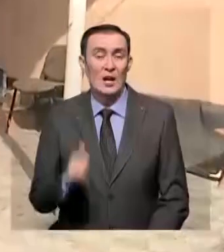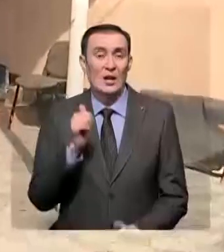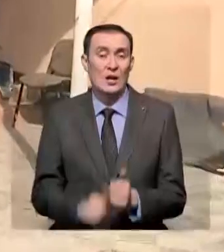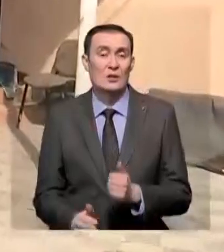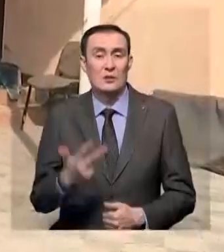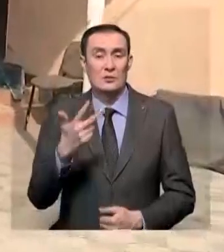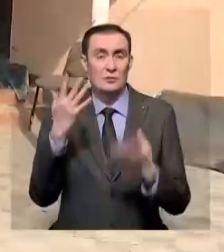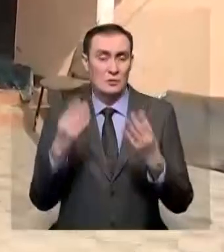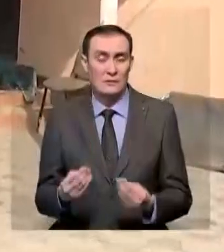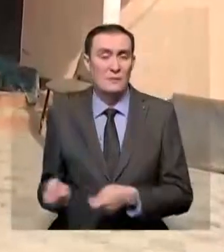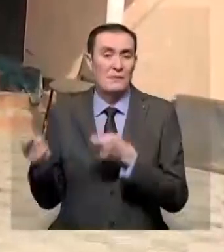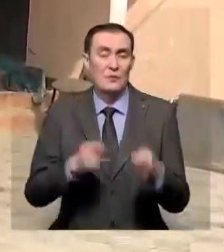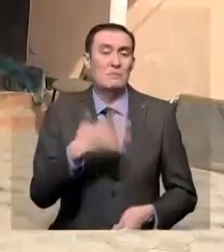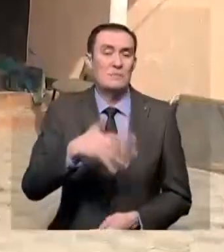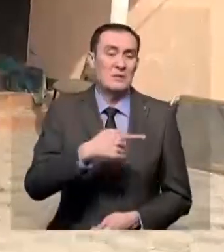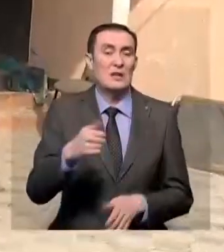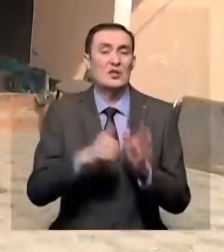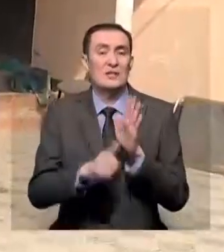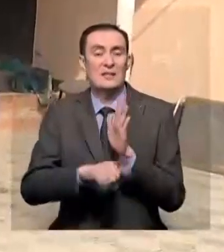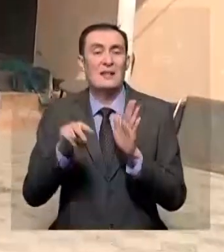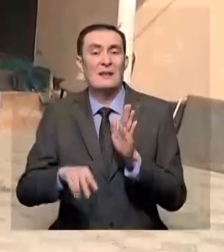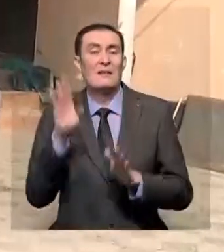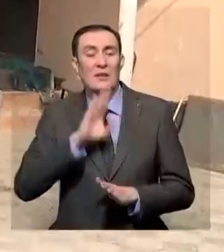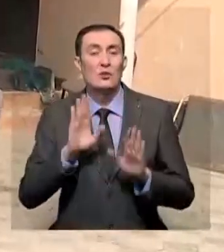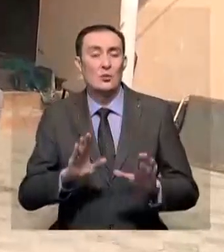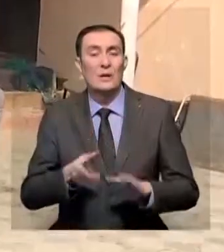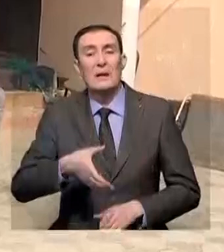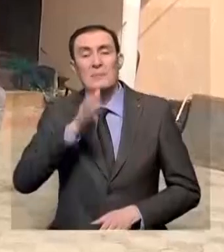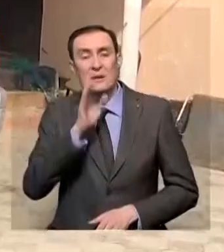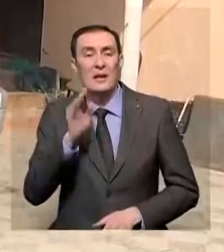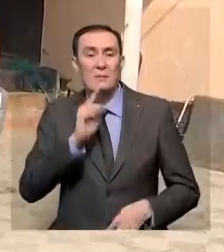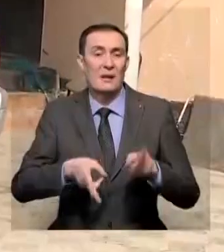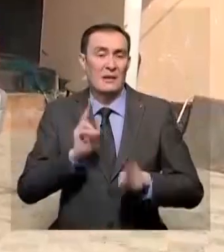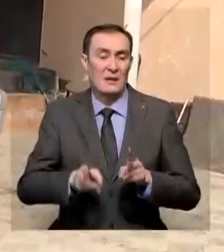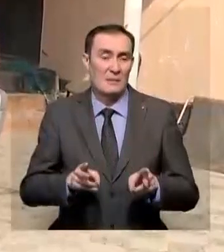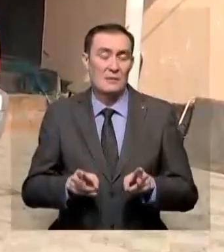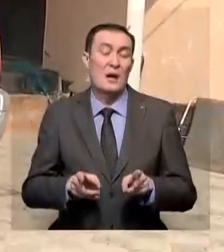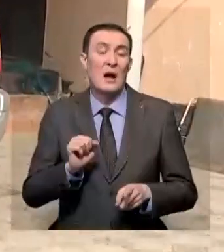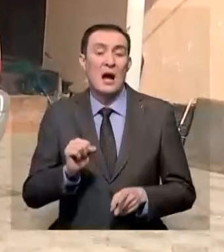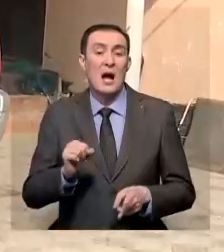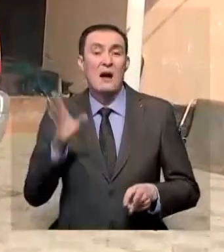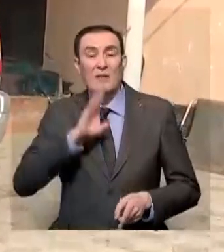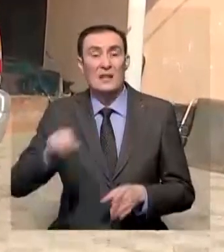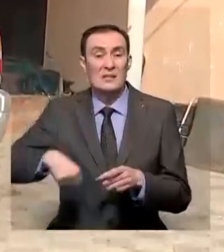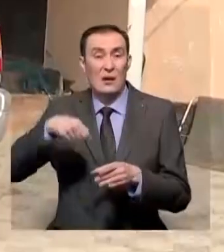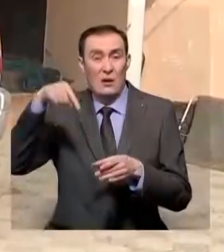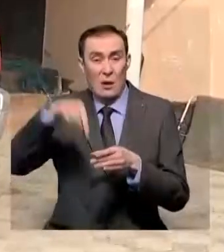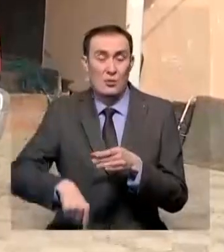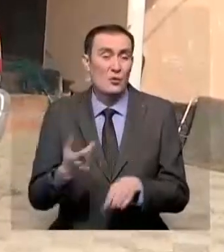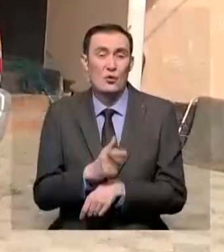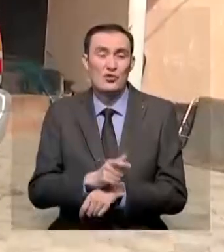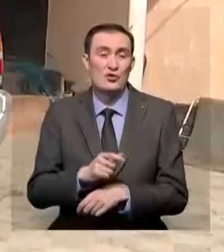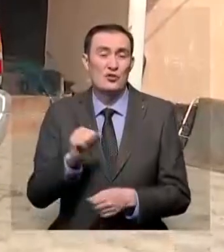Каждые 3 дня привозим по 50-60 литров воды. Это только для питья и приготовления еды. А вода из колодца слишком